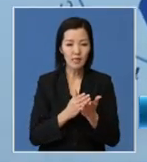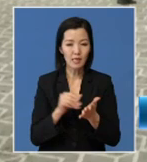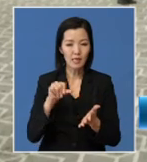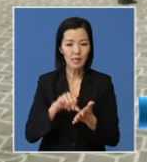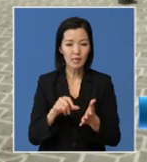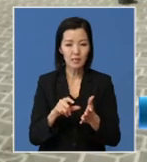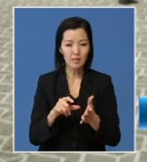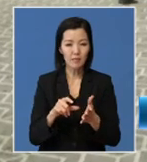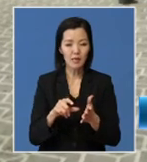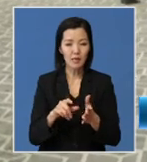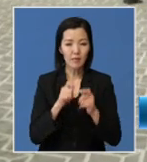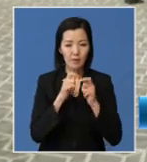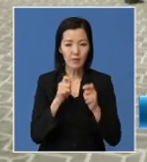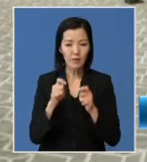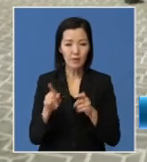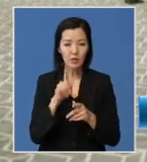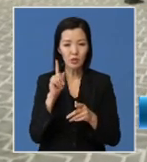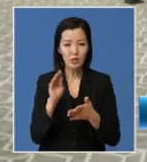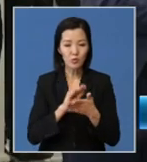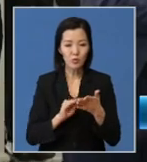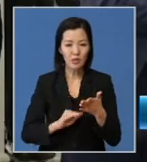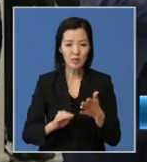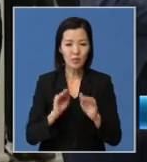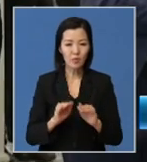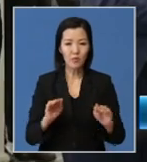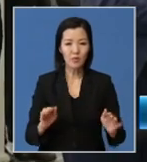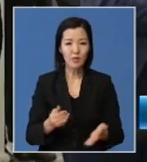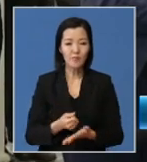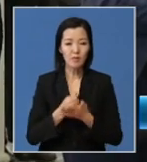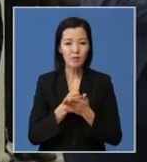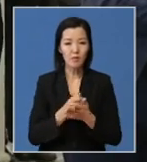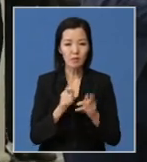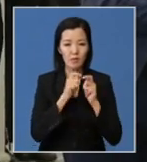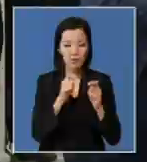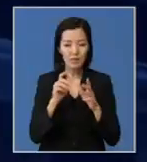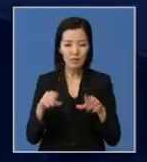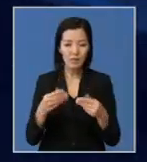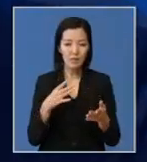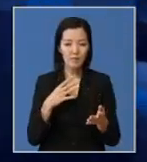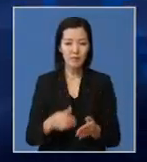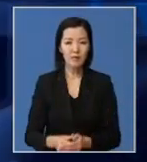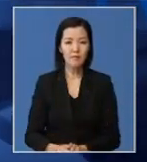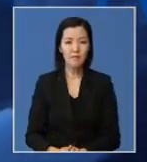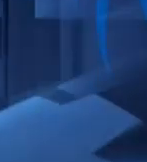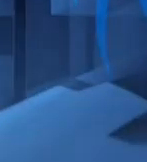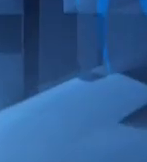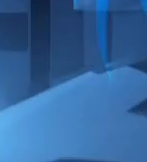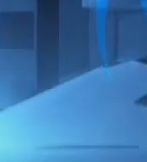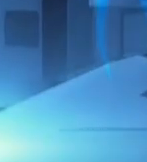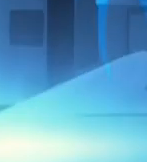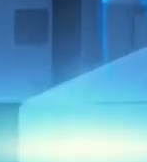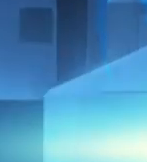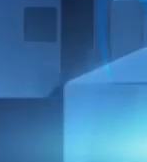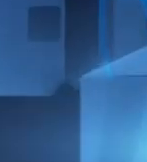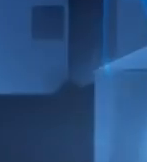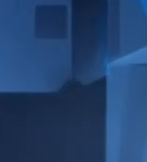бөленді. Сондай-ақ жас журналистер мектебінің оқушыларына да демеушілері атынан сыйлықтар табысталды. Ботагөз Бейсенбай, Ерболат